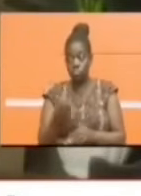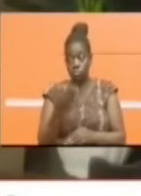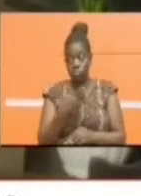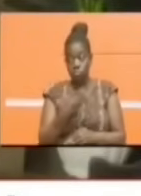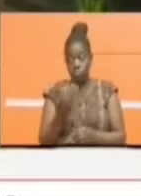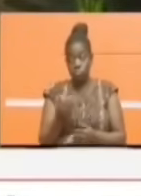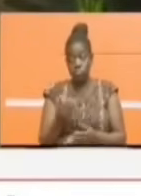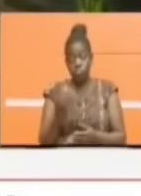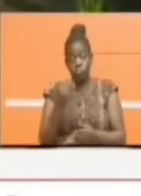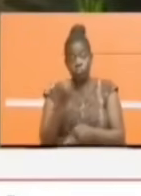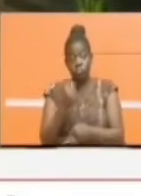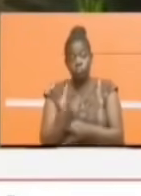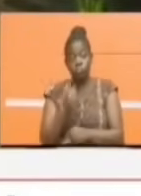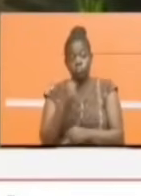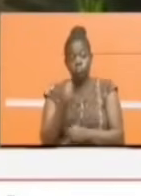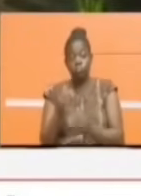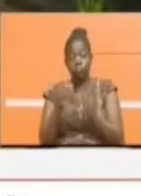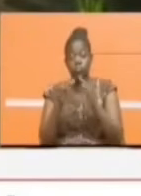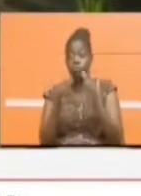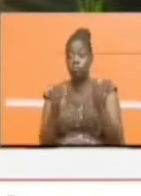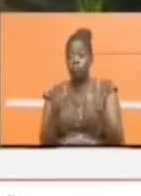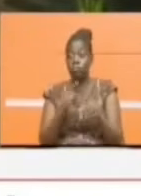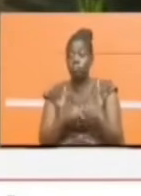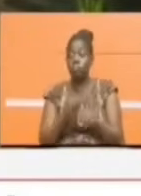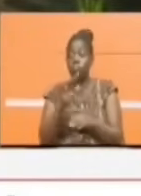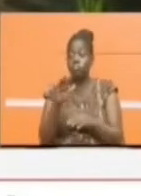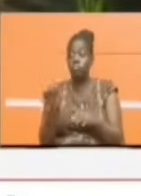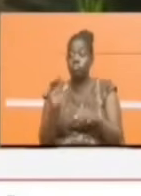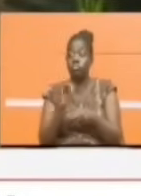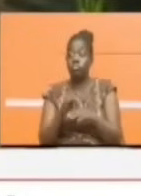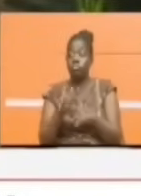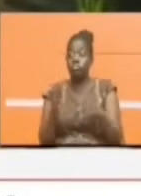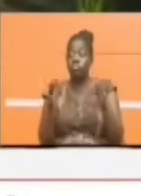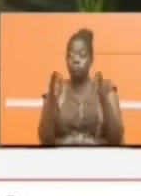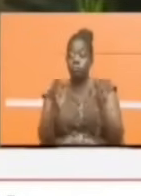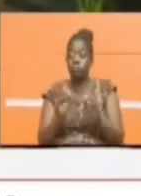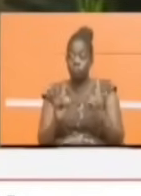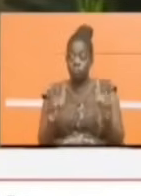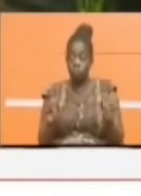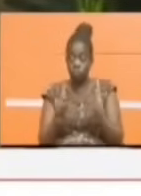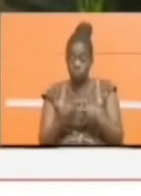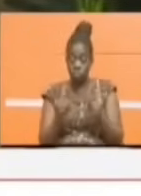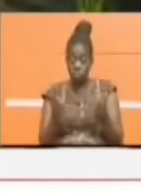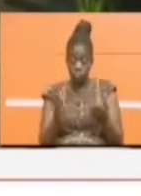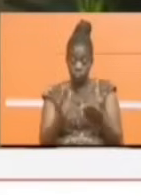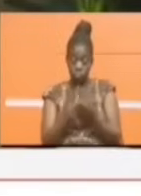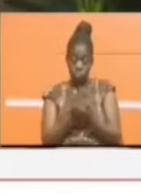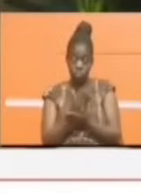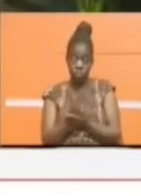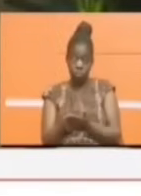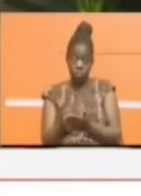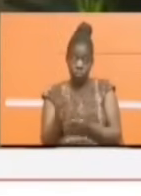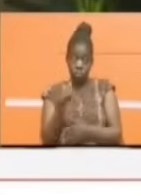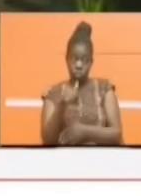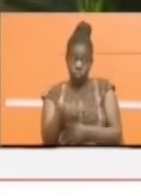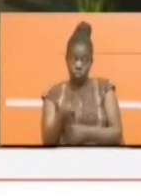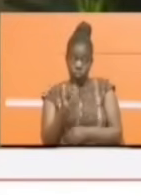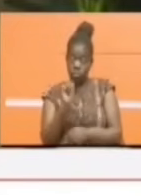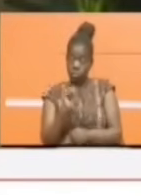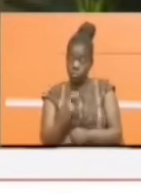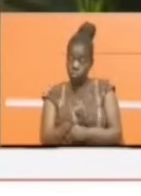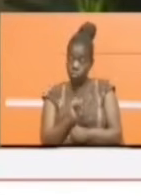mirimu naye bwe bakomawo ewaka taddamu kukwata ku kalimu konna. Emirimu tukigaba nga bokka be bagenda